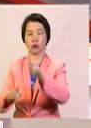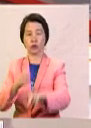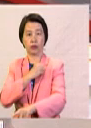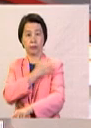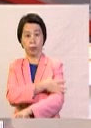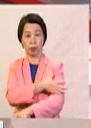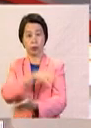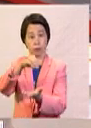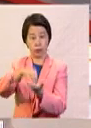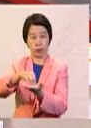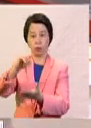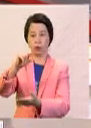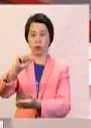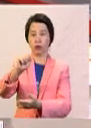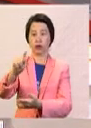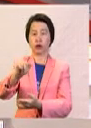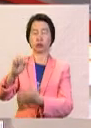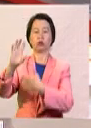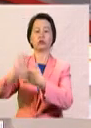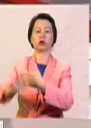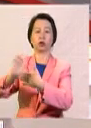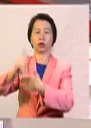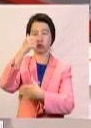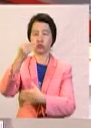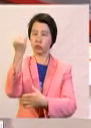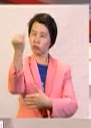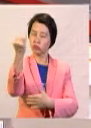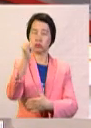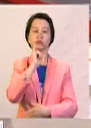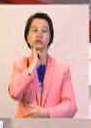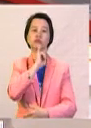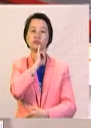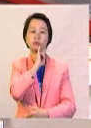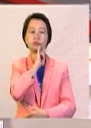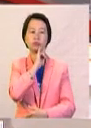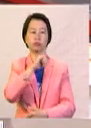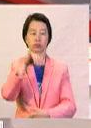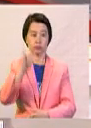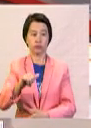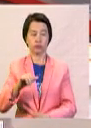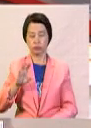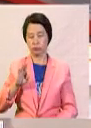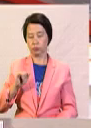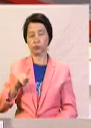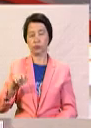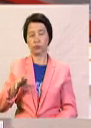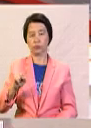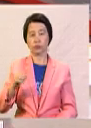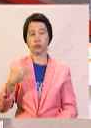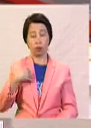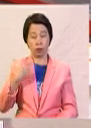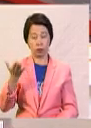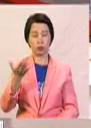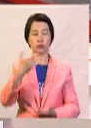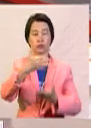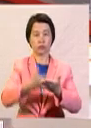Palestin di Gaza yang cedera akibat kekejaman Israel. Sazan Fazli Zainuddin ada perinciannya.